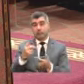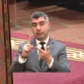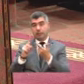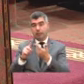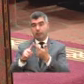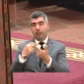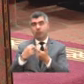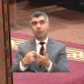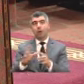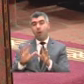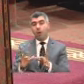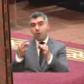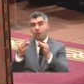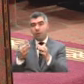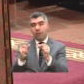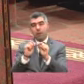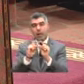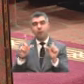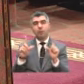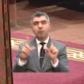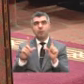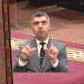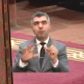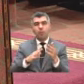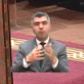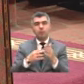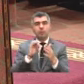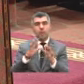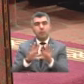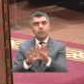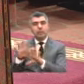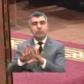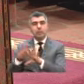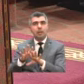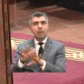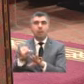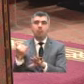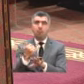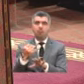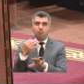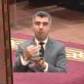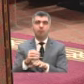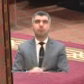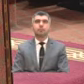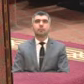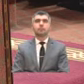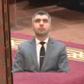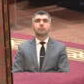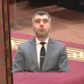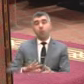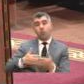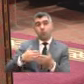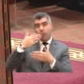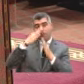باش نوضعوا نماذج للتدبير السليم لهذا المرفق على